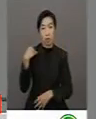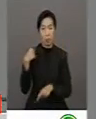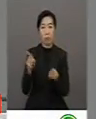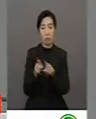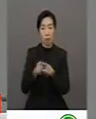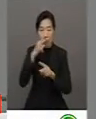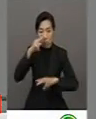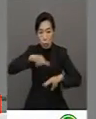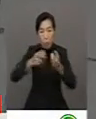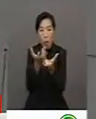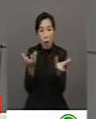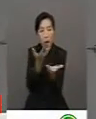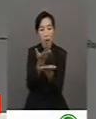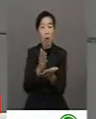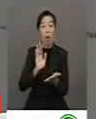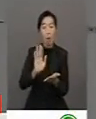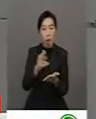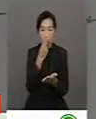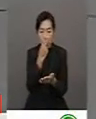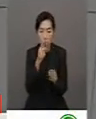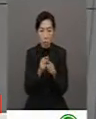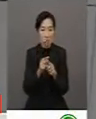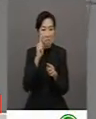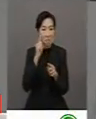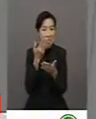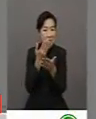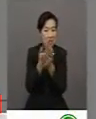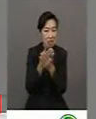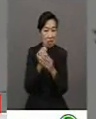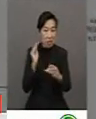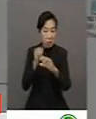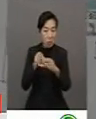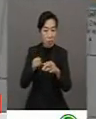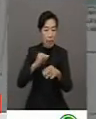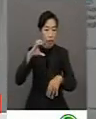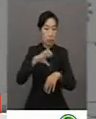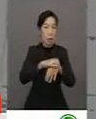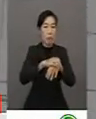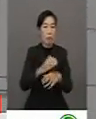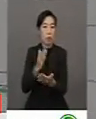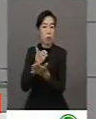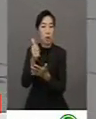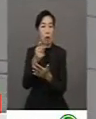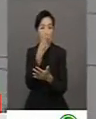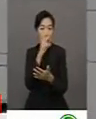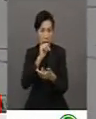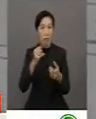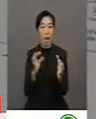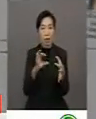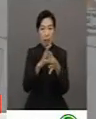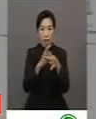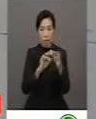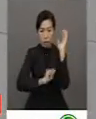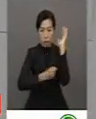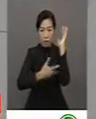ามทรัพย์สินซึ่งเป็นการตัดท่อน้ำเลี้ยงให้กับเครือข่ายนี้ที่พบว่าอาจมีส่วนพัวพันกับการก่อความไม่สงบในพื้นที่3จังหวัดชายแดน